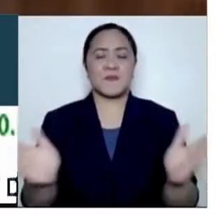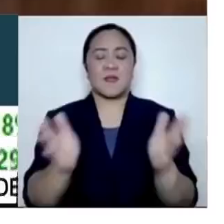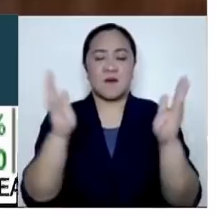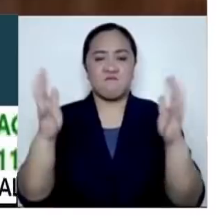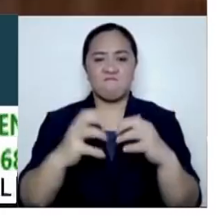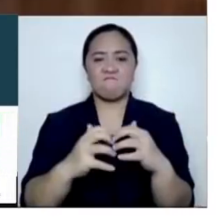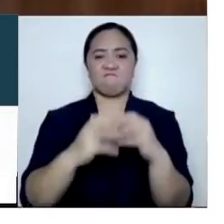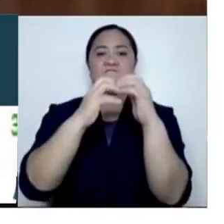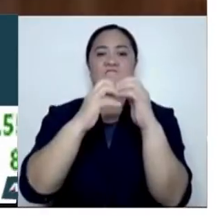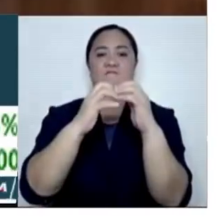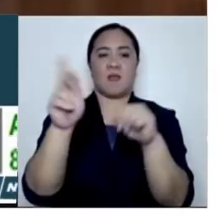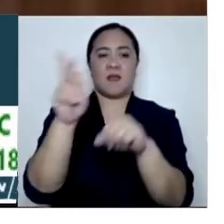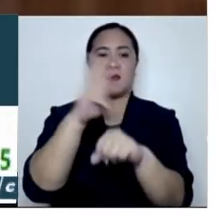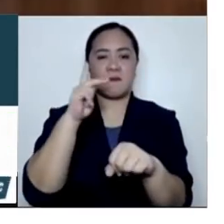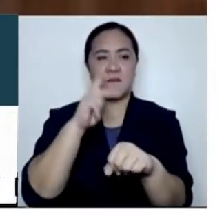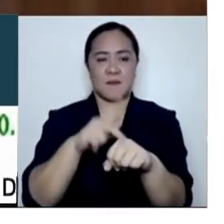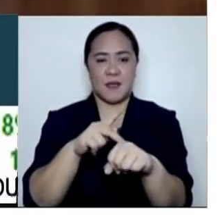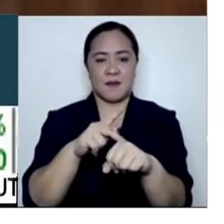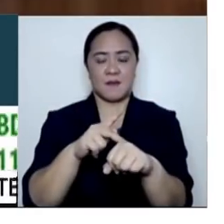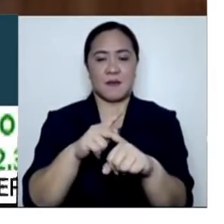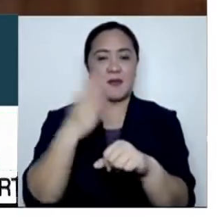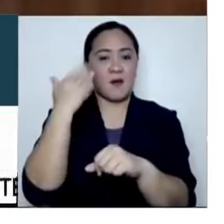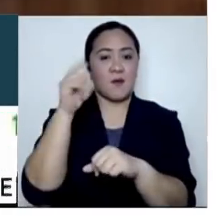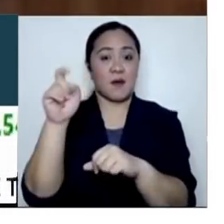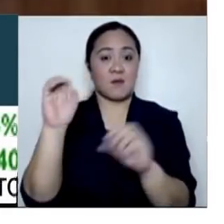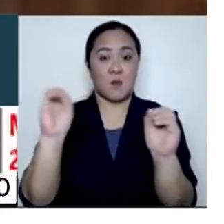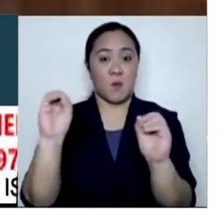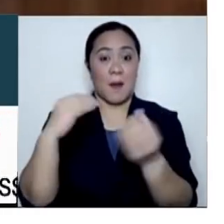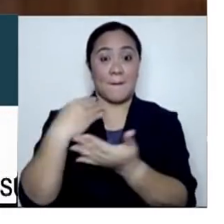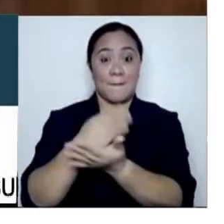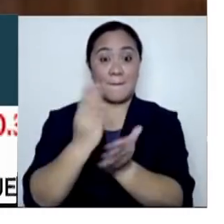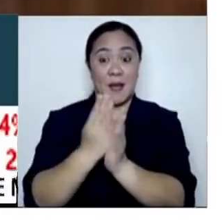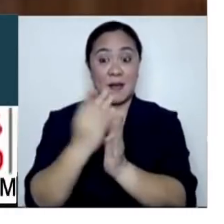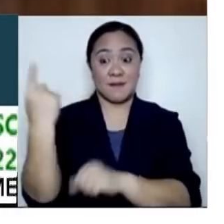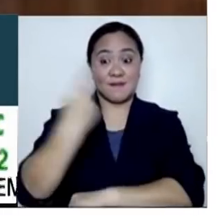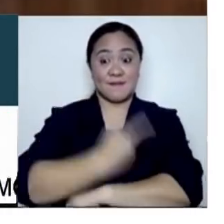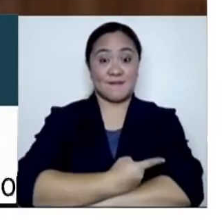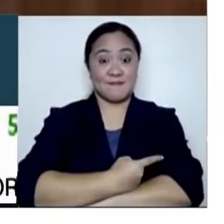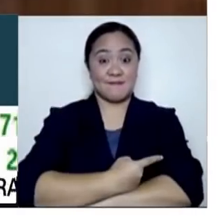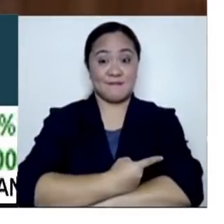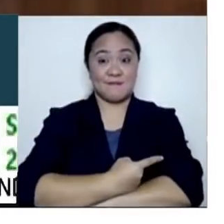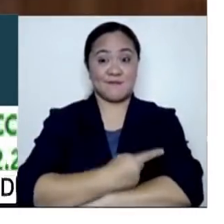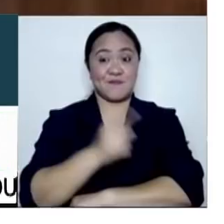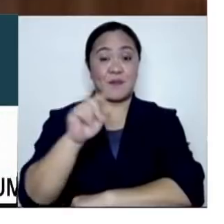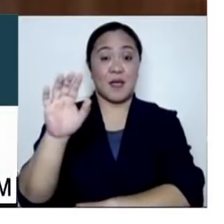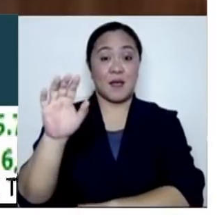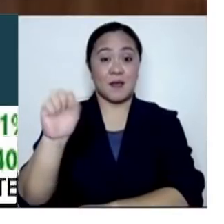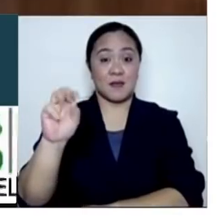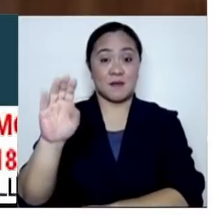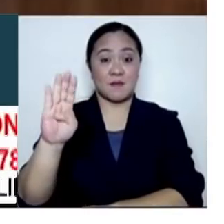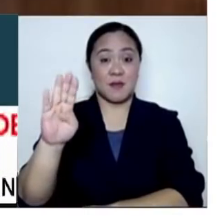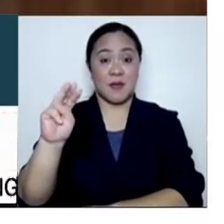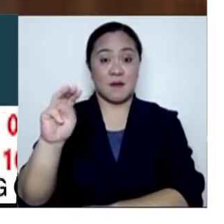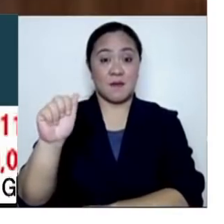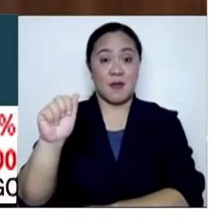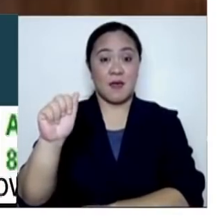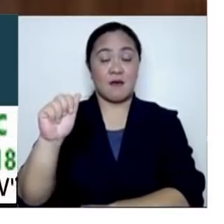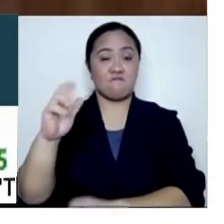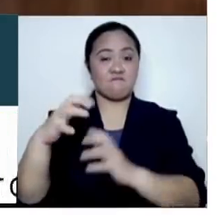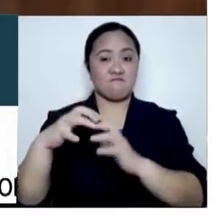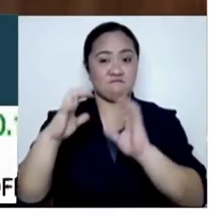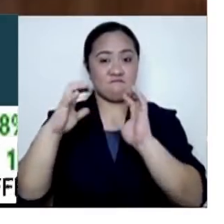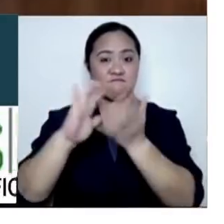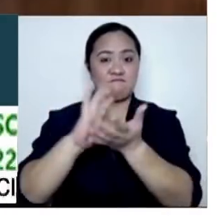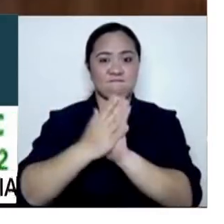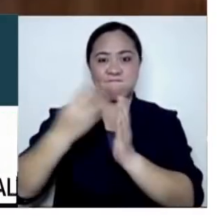on the government even if they had no budget from day one. Yumaman ang SBMA, yumaman ang bansa. You Senator, check your record, you're a